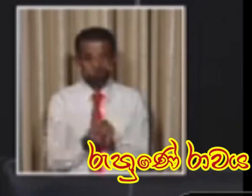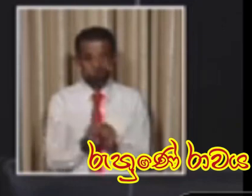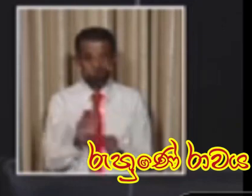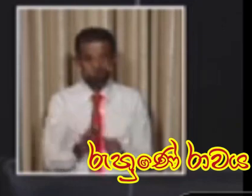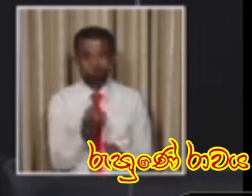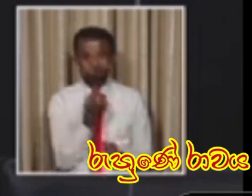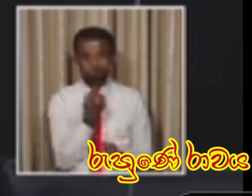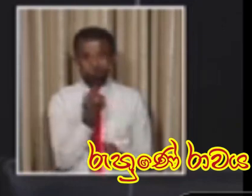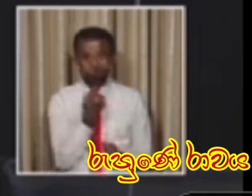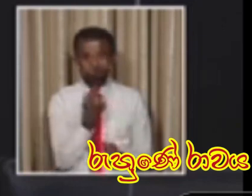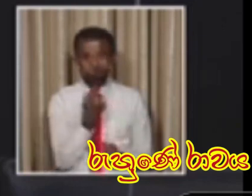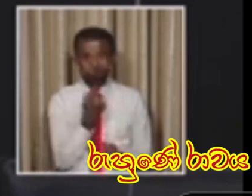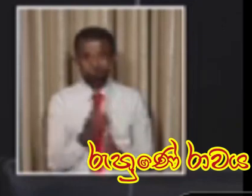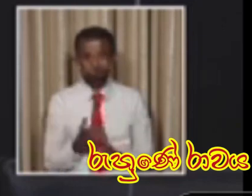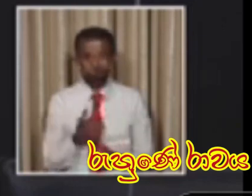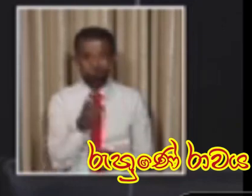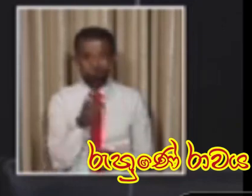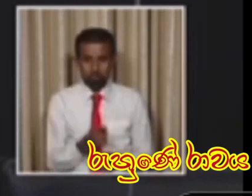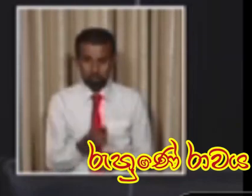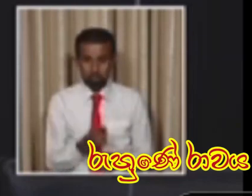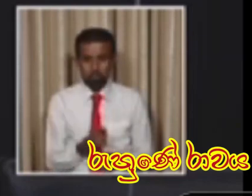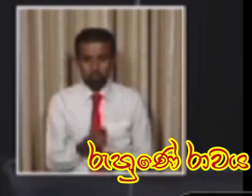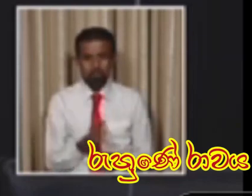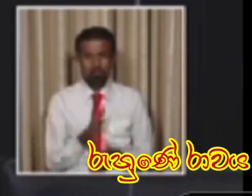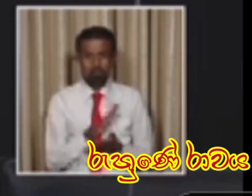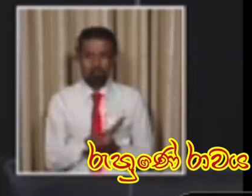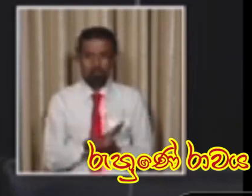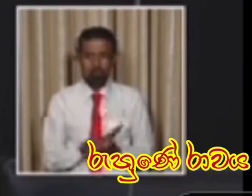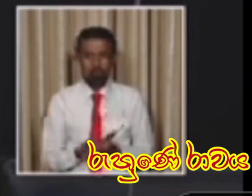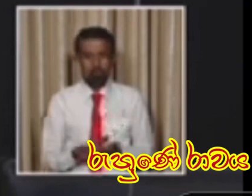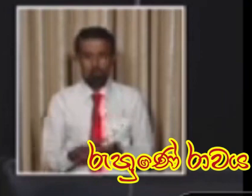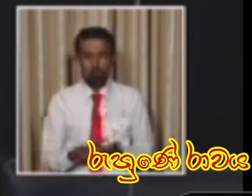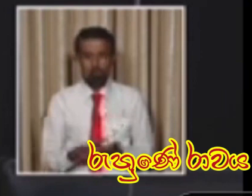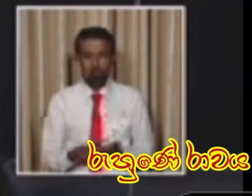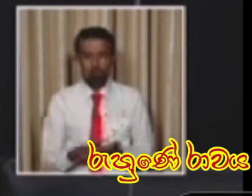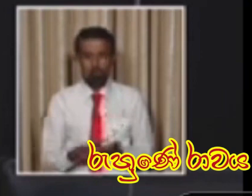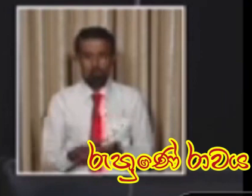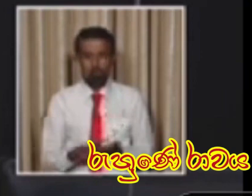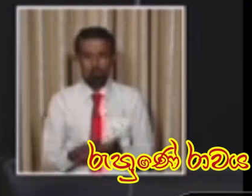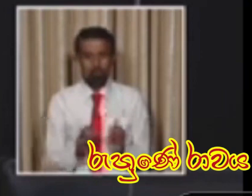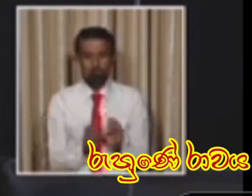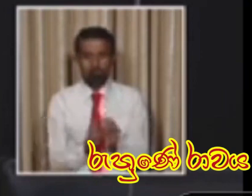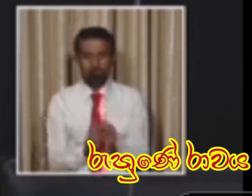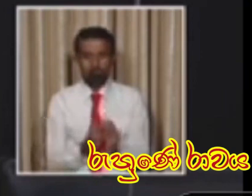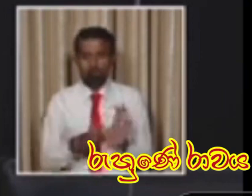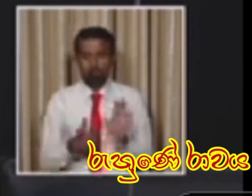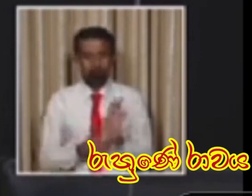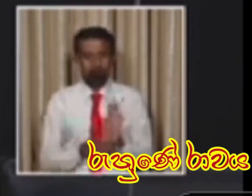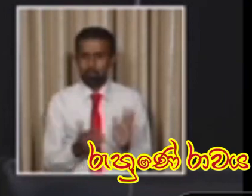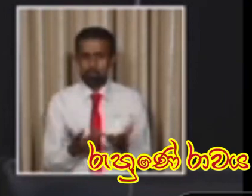කියනවා. මේ මම කියන්නේ මේක සාමාන්‍ය කාරණයක්